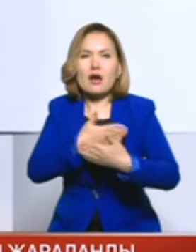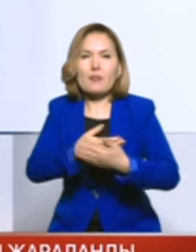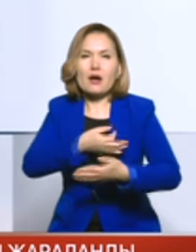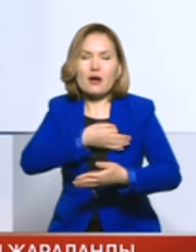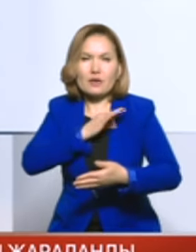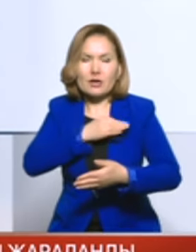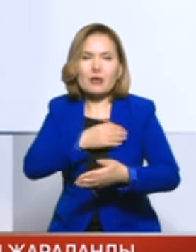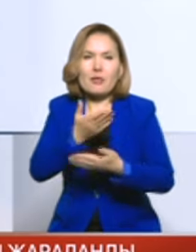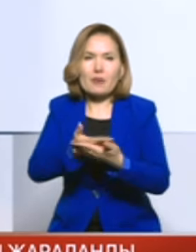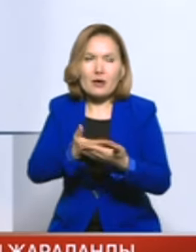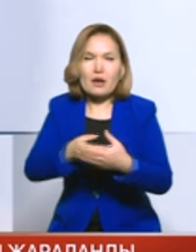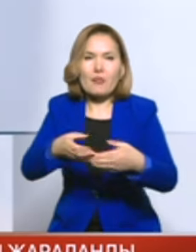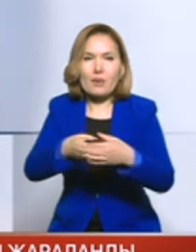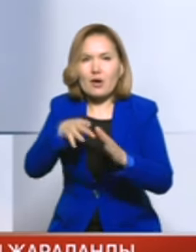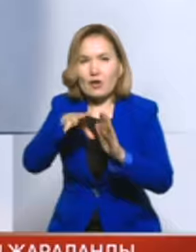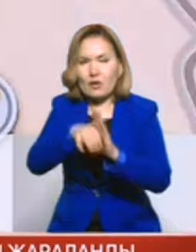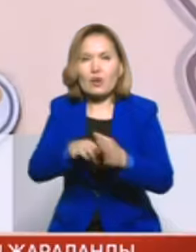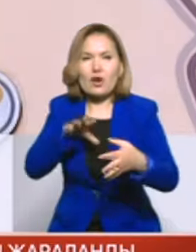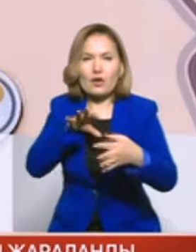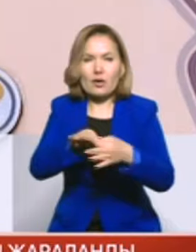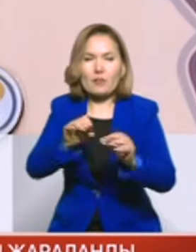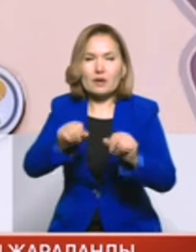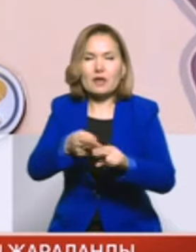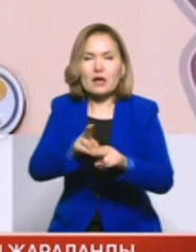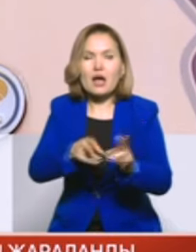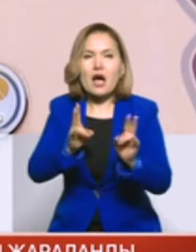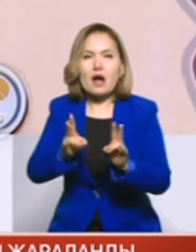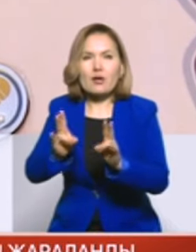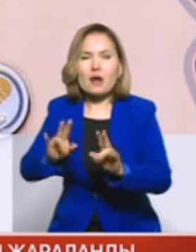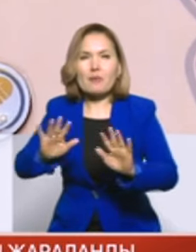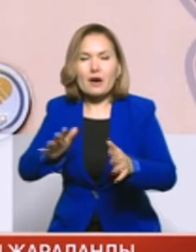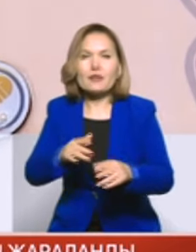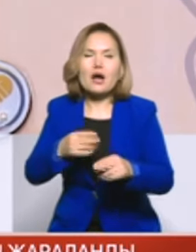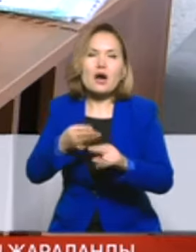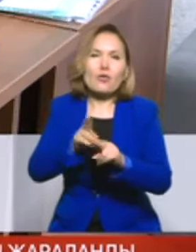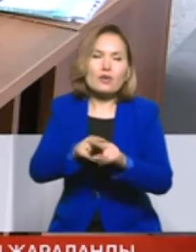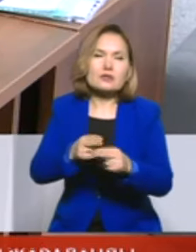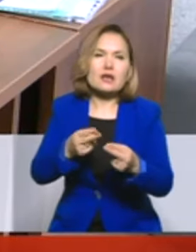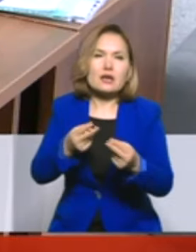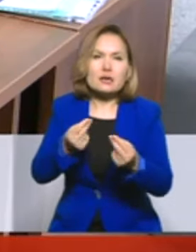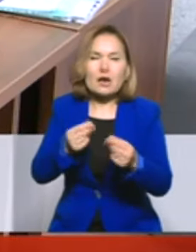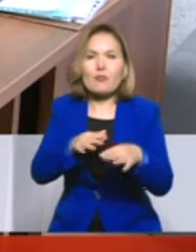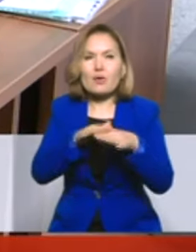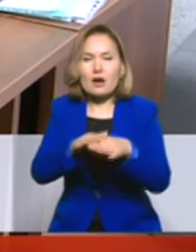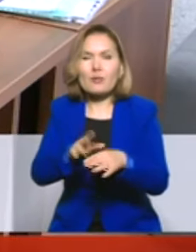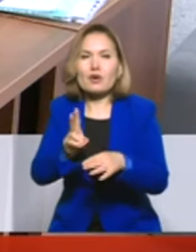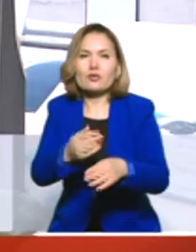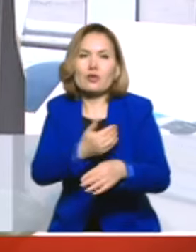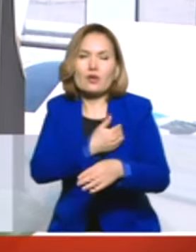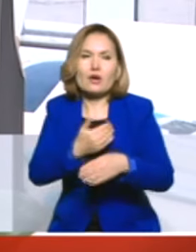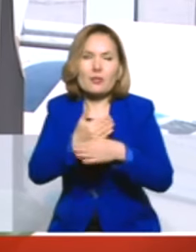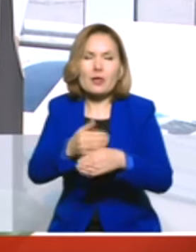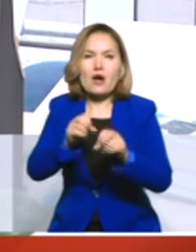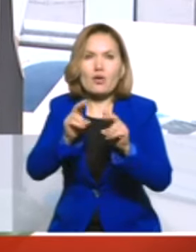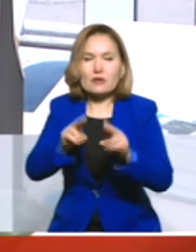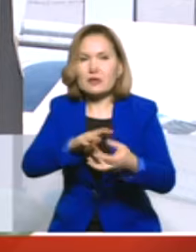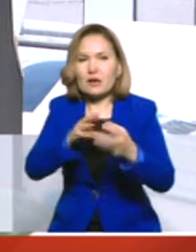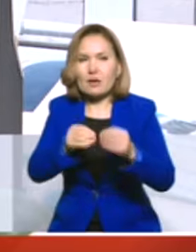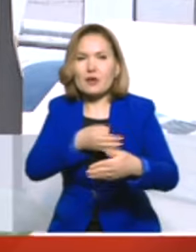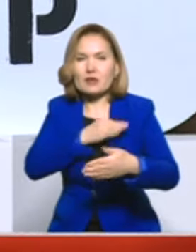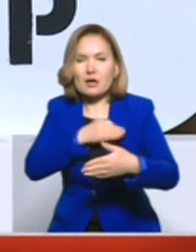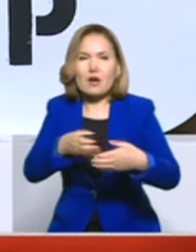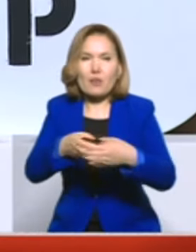нөмірі мен әлеуметтік желідегі парақшасының атауы. Апатқа байланысты қаржылай немесе баспана құжаттарын реттеуге қатысты мәселелер осы ұйым